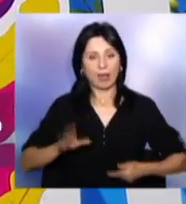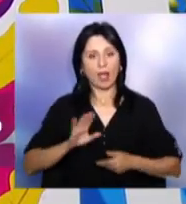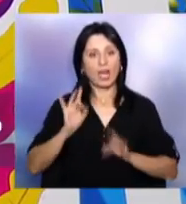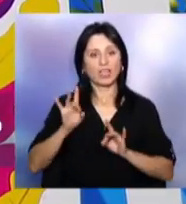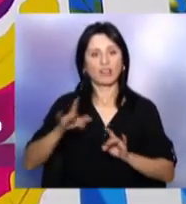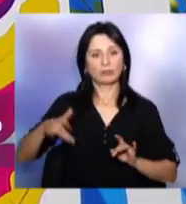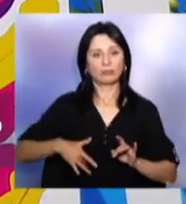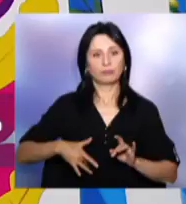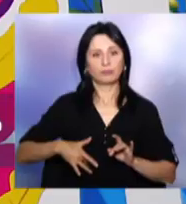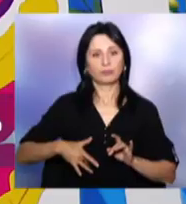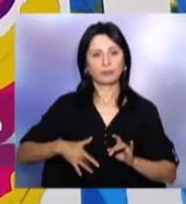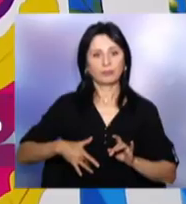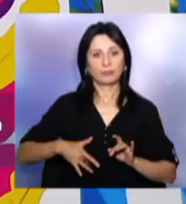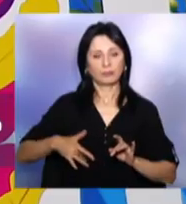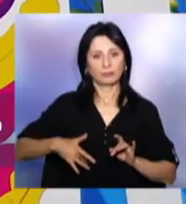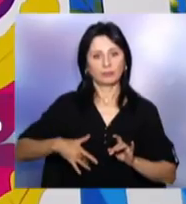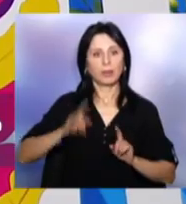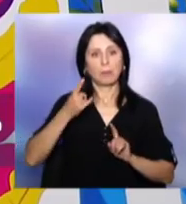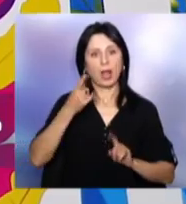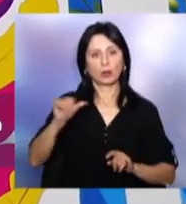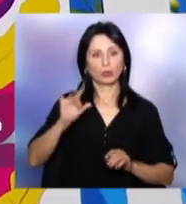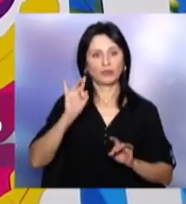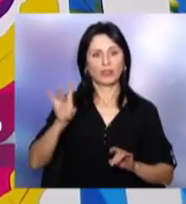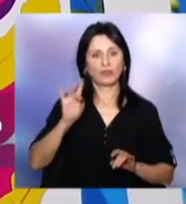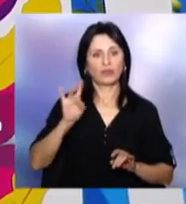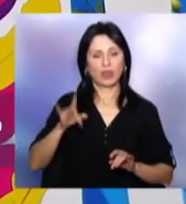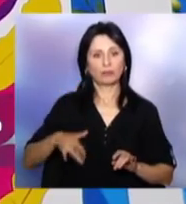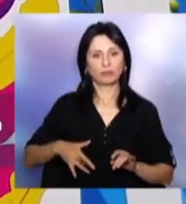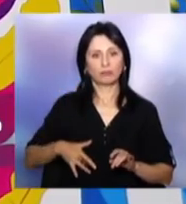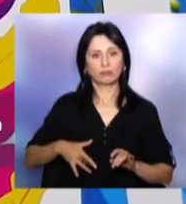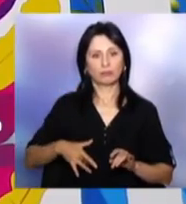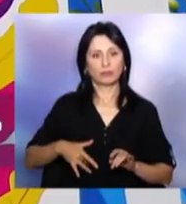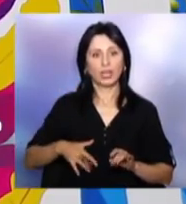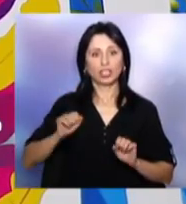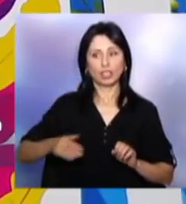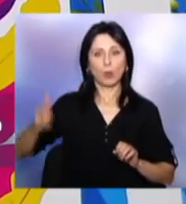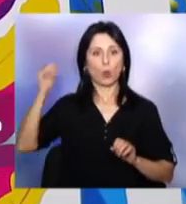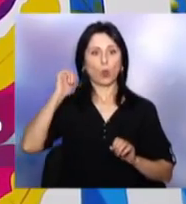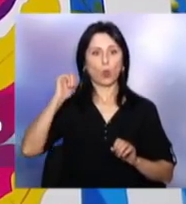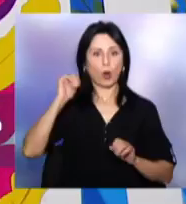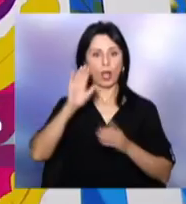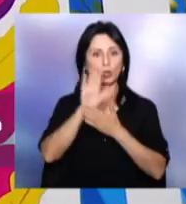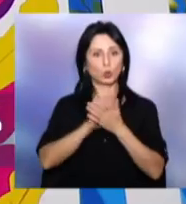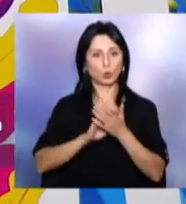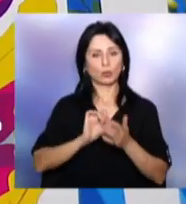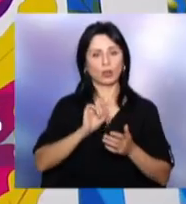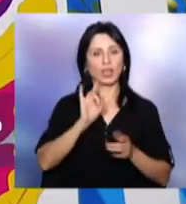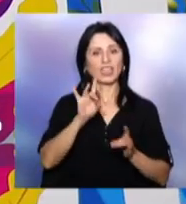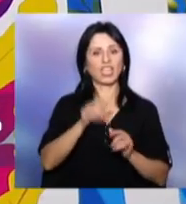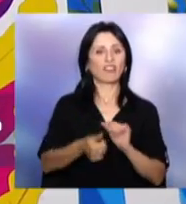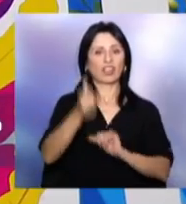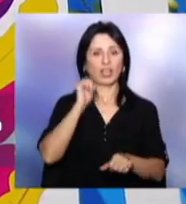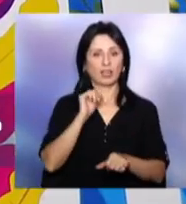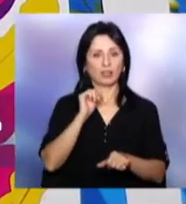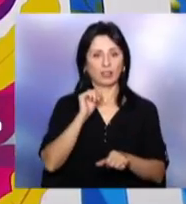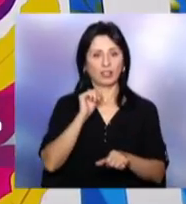მას არ აქვს. ძირითადად მარჯვენა ფერდქვეშა მედამოშია. შეიძლება იყოს ზურგის უკანა ნაწილში შეტევითი ტკივილები,